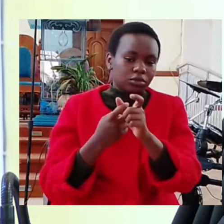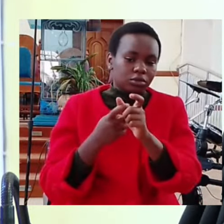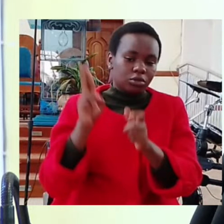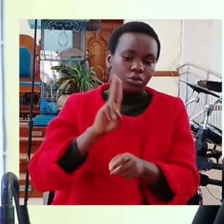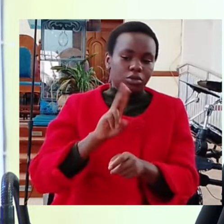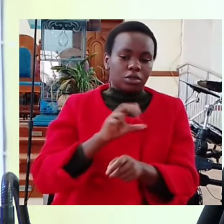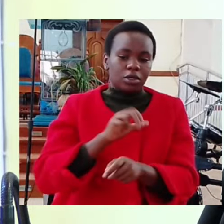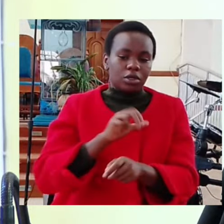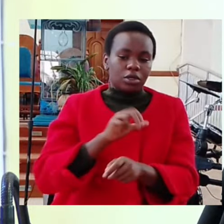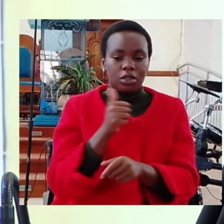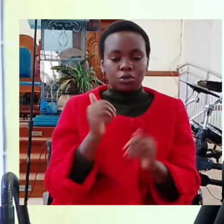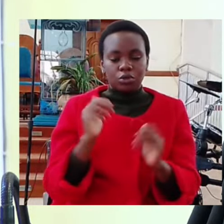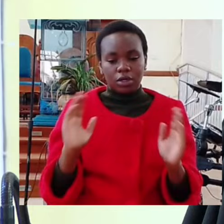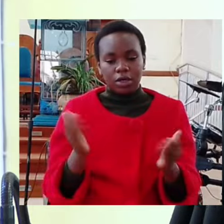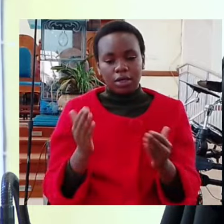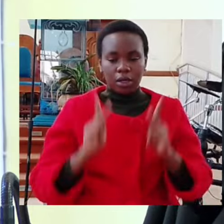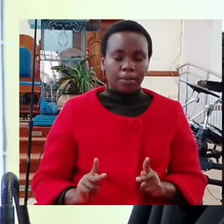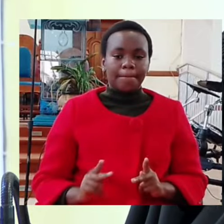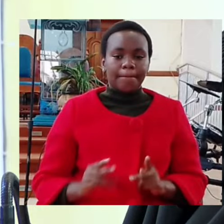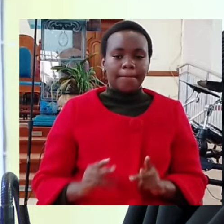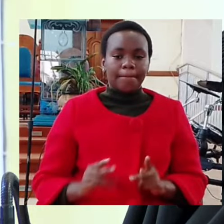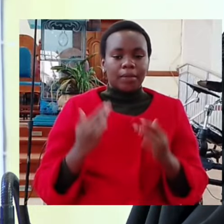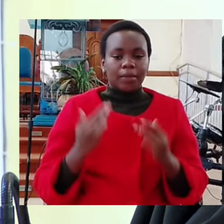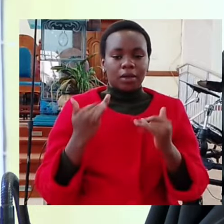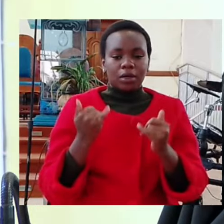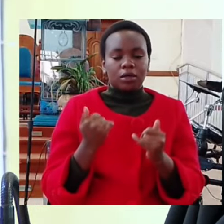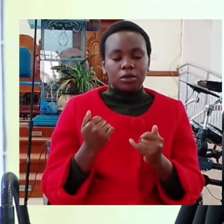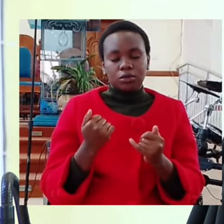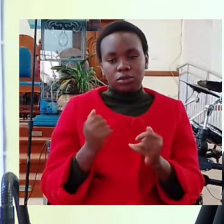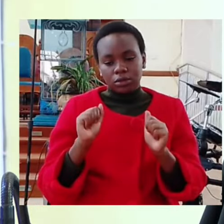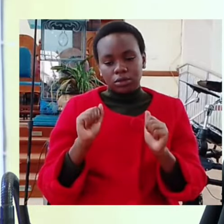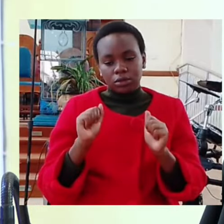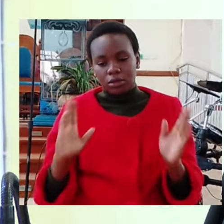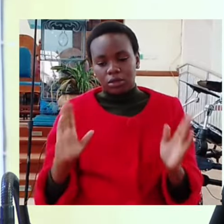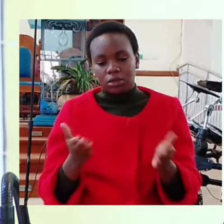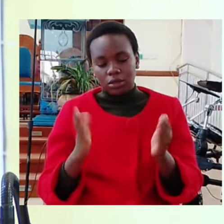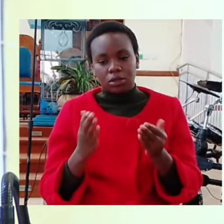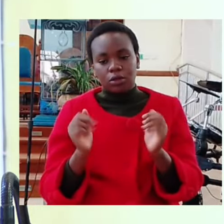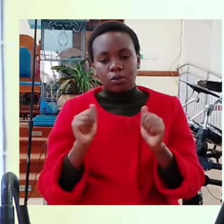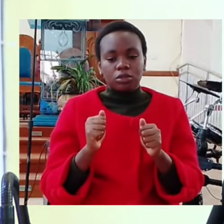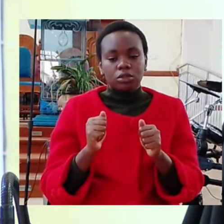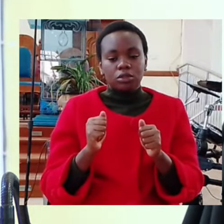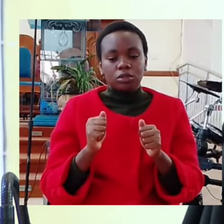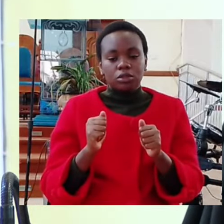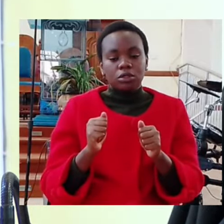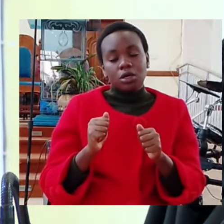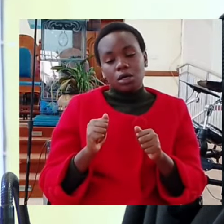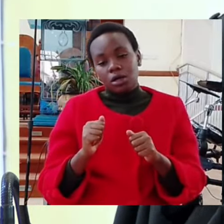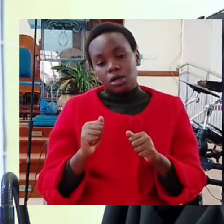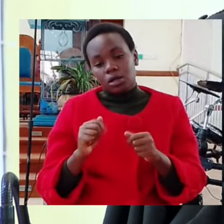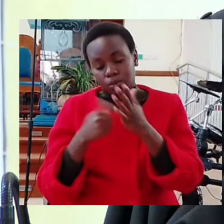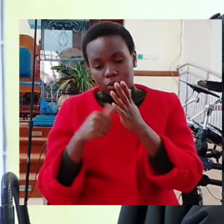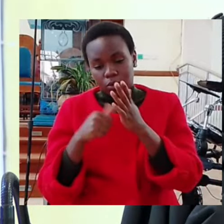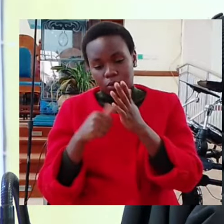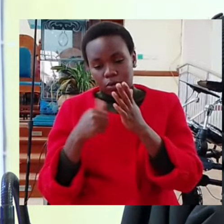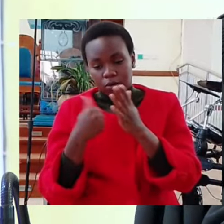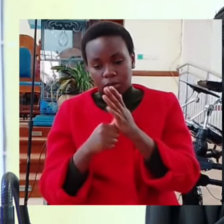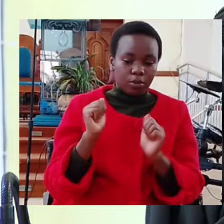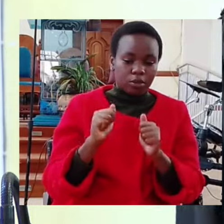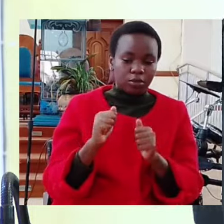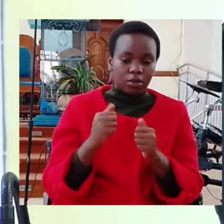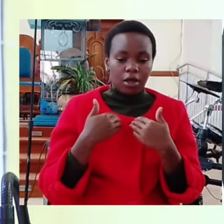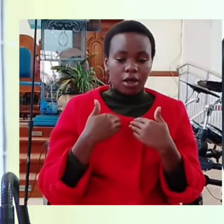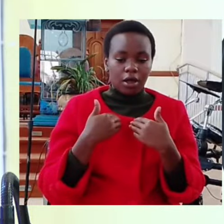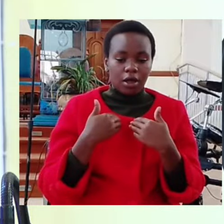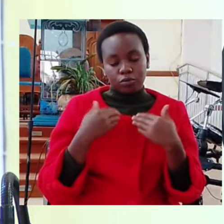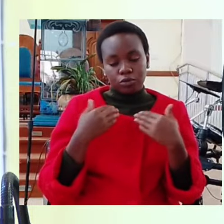oriogi. Hidire turoma nirire ya noto manirire ya nigeza. Hidire ya madhena modu wagiena hinya. Na